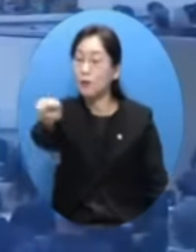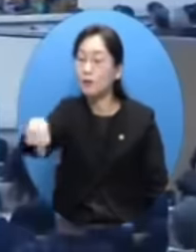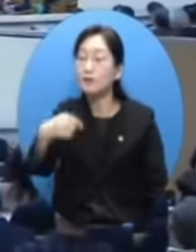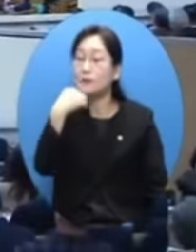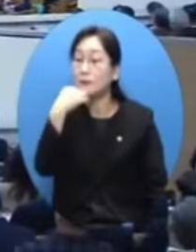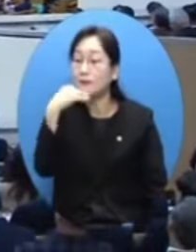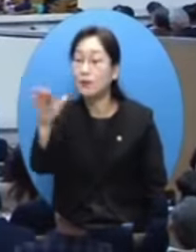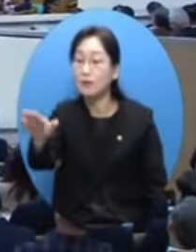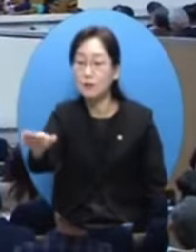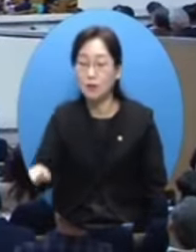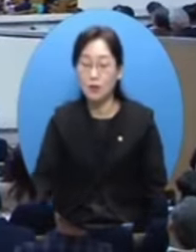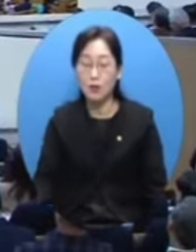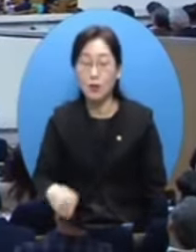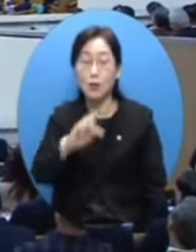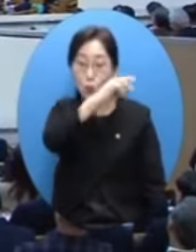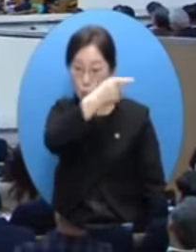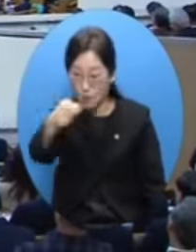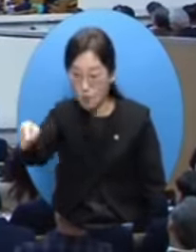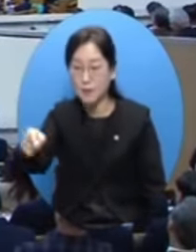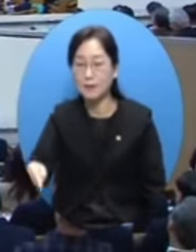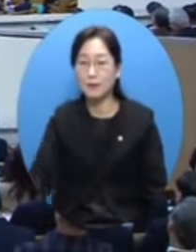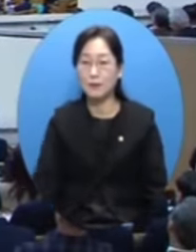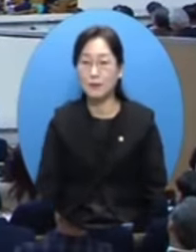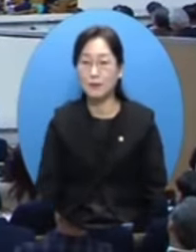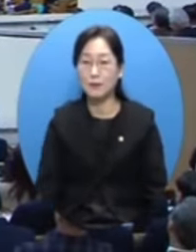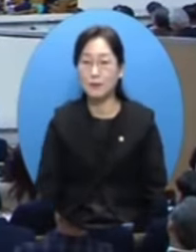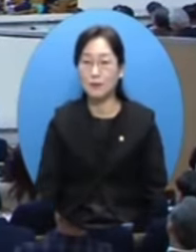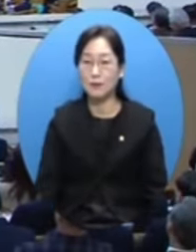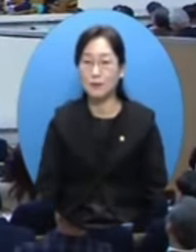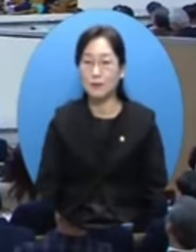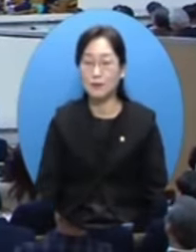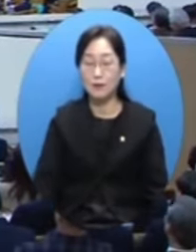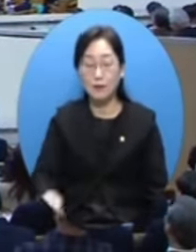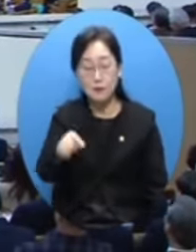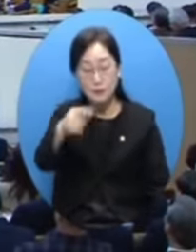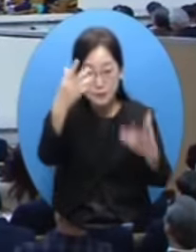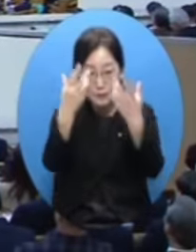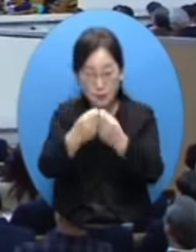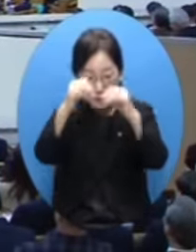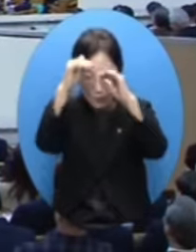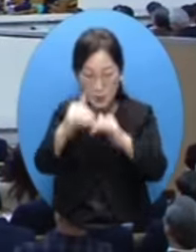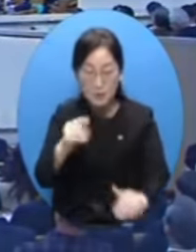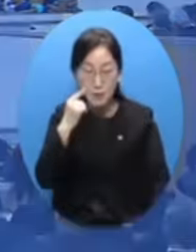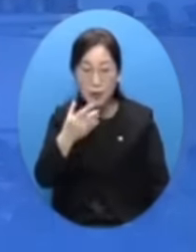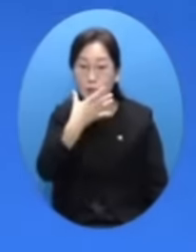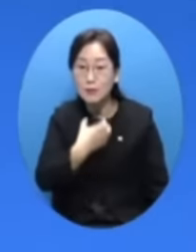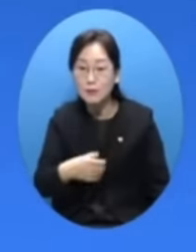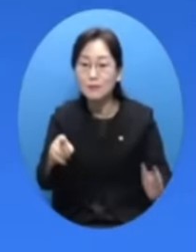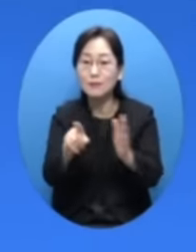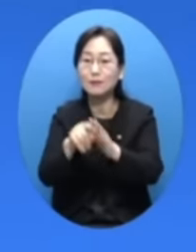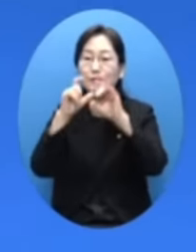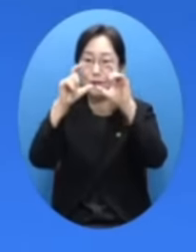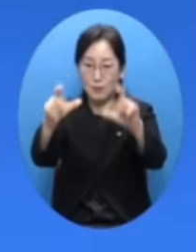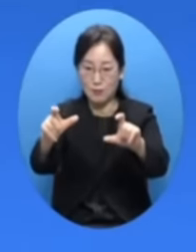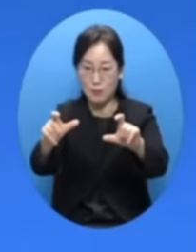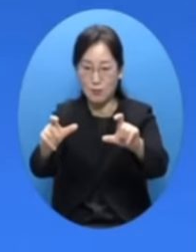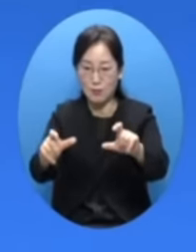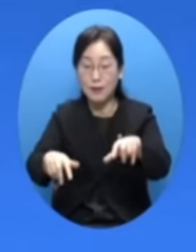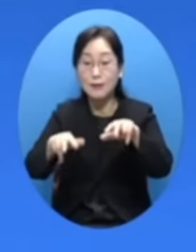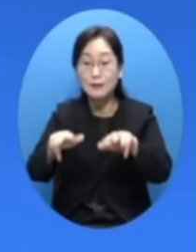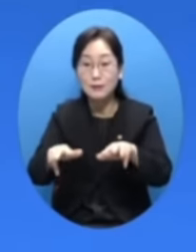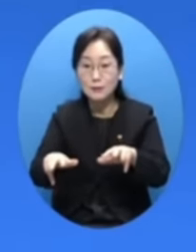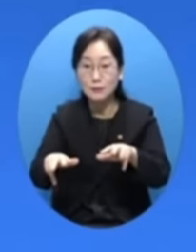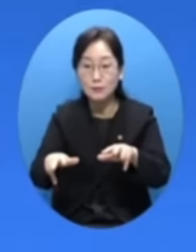기다리라. 우리가 너에게로 돌아오리라. 여기 보니까 아브라함이 믿음의 선언을 합니다. 지금